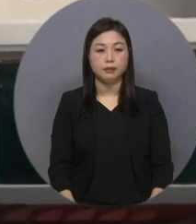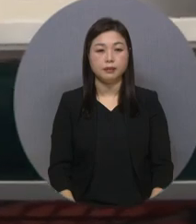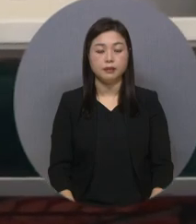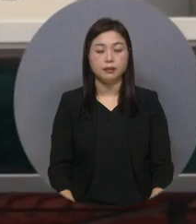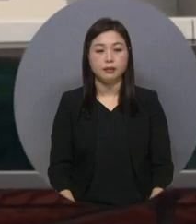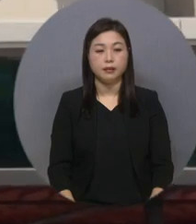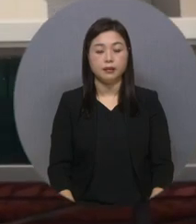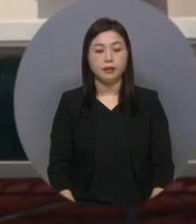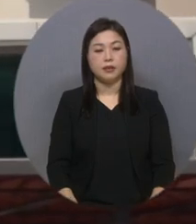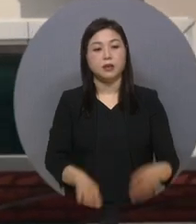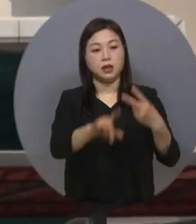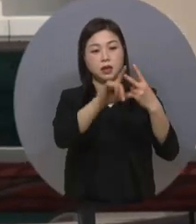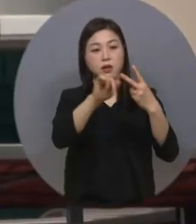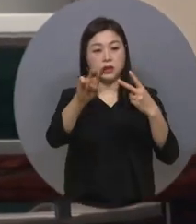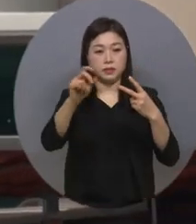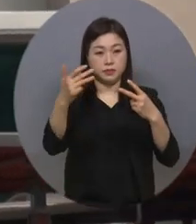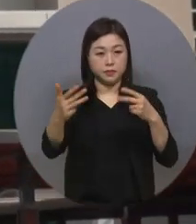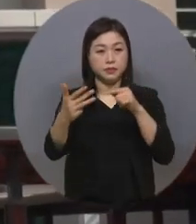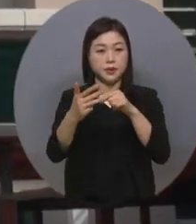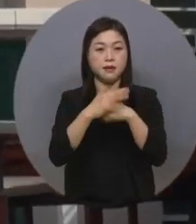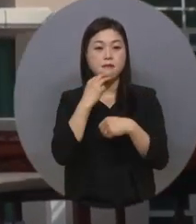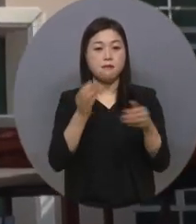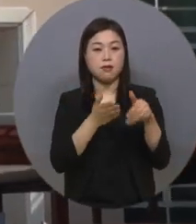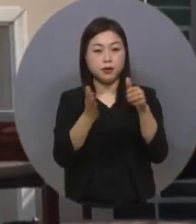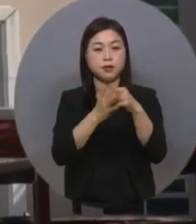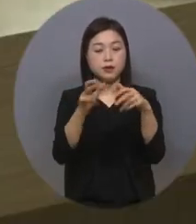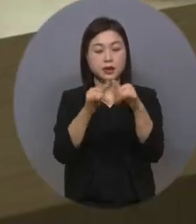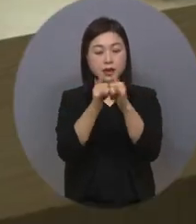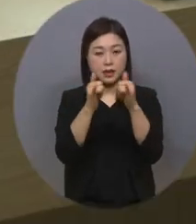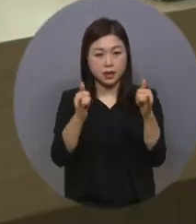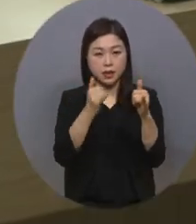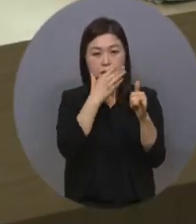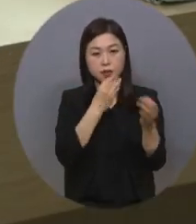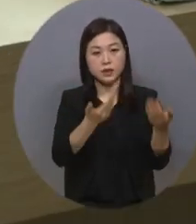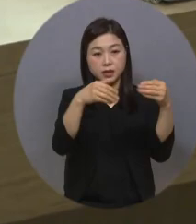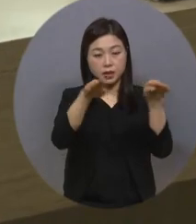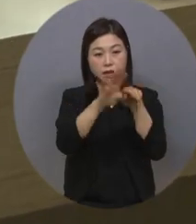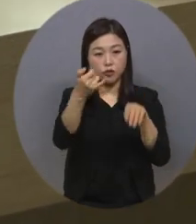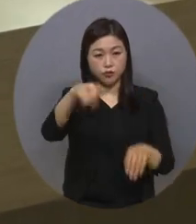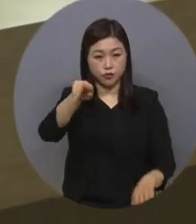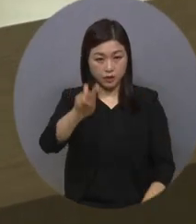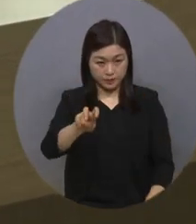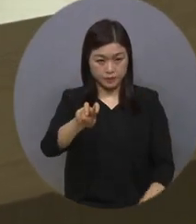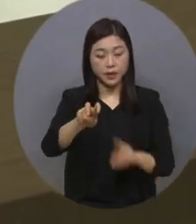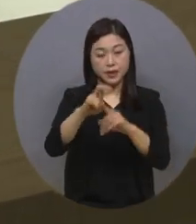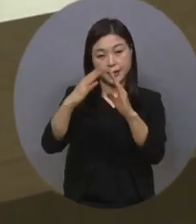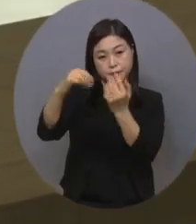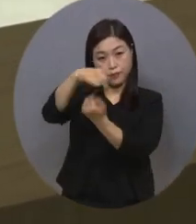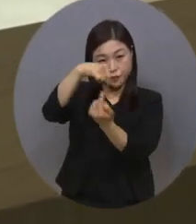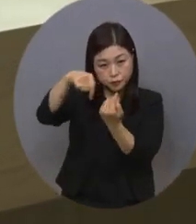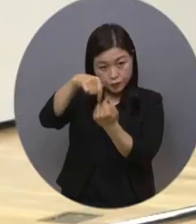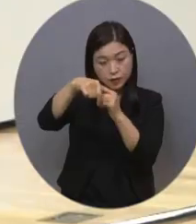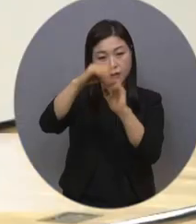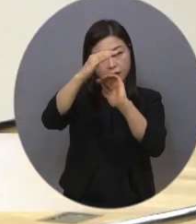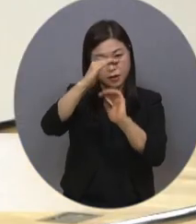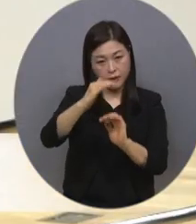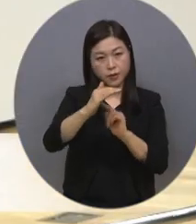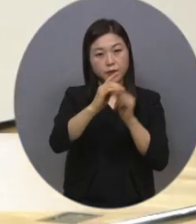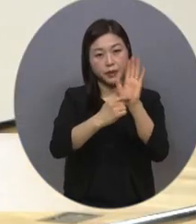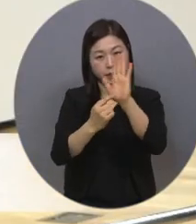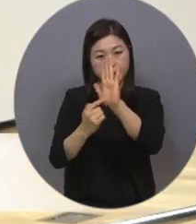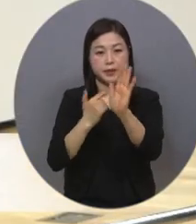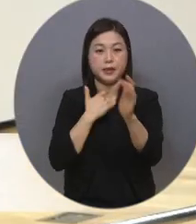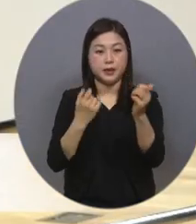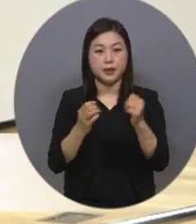28일 경기도 장애인복지종합지원센터 누림에서는 누림하우스 운영 사례 컨퍼런스가 진행되었습니다.